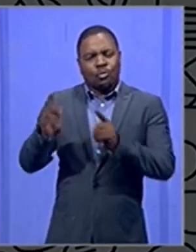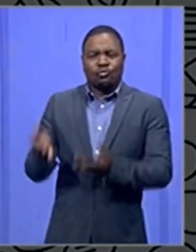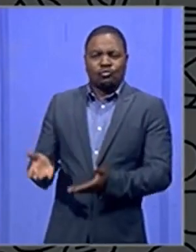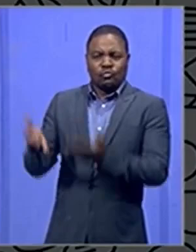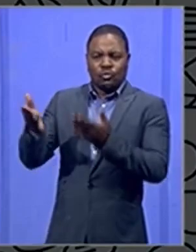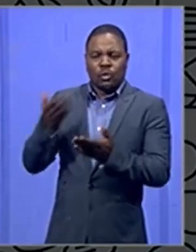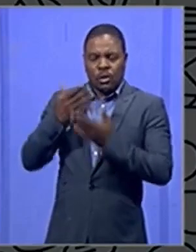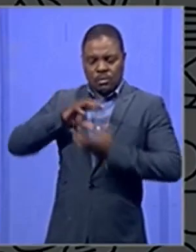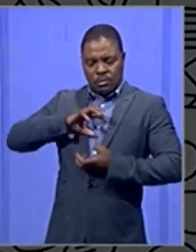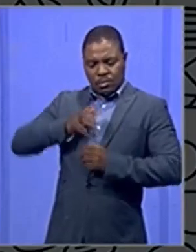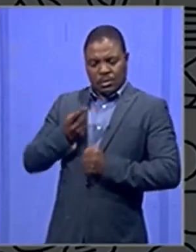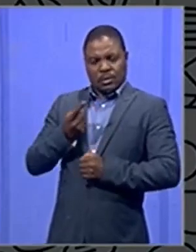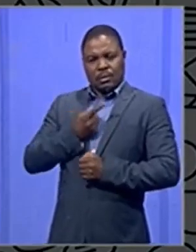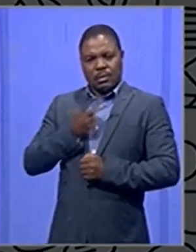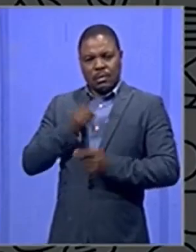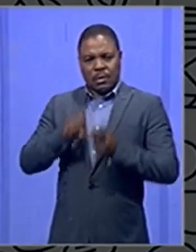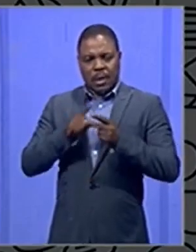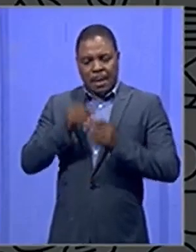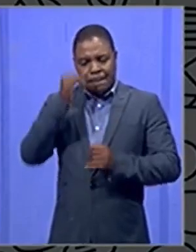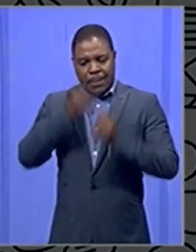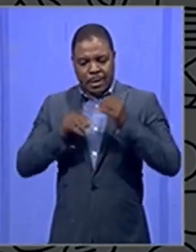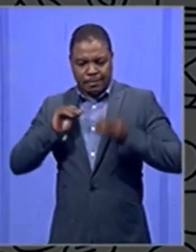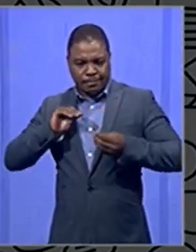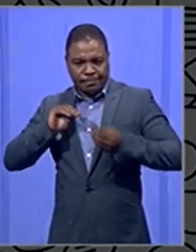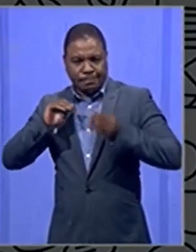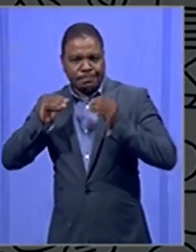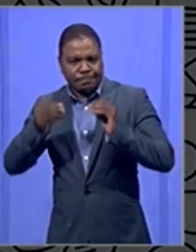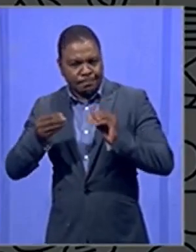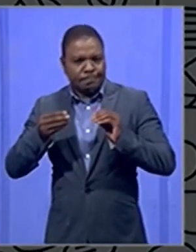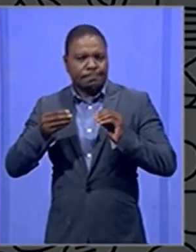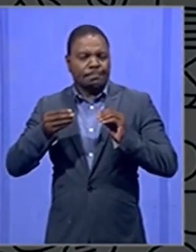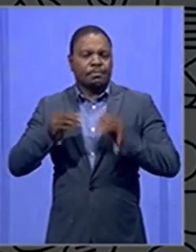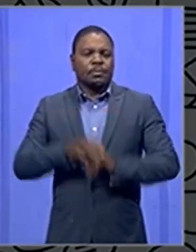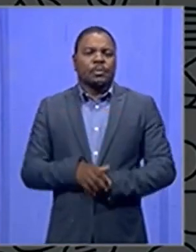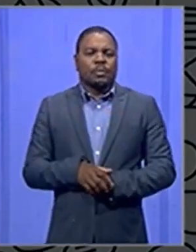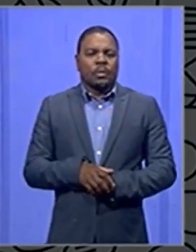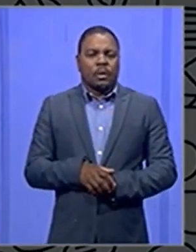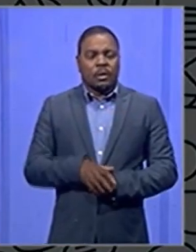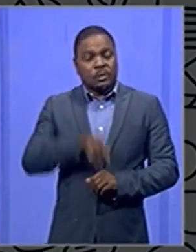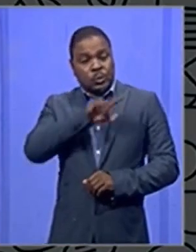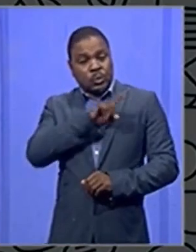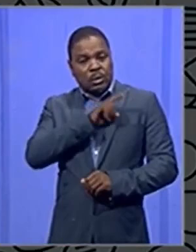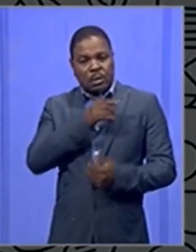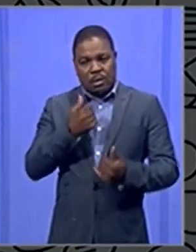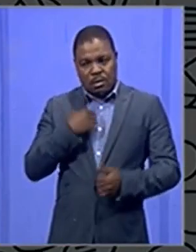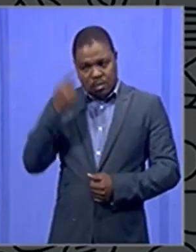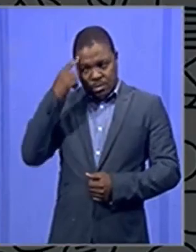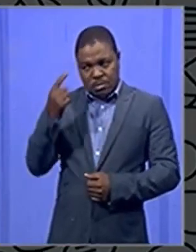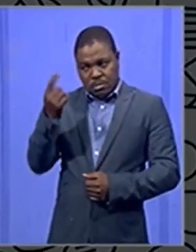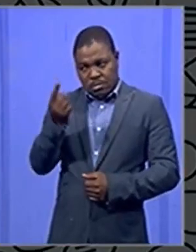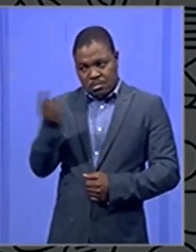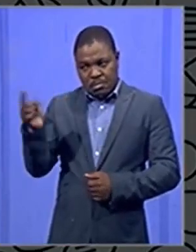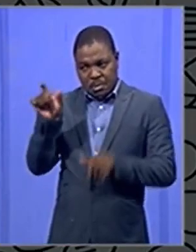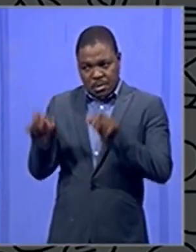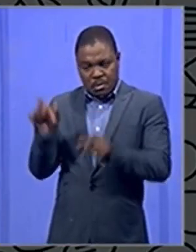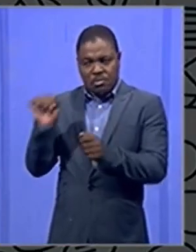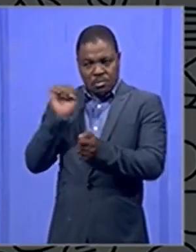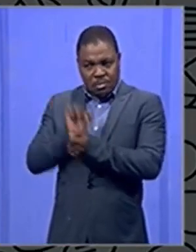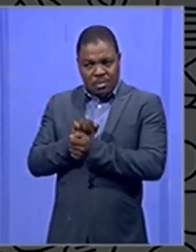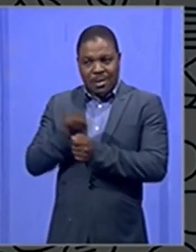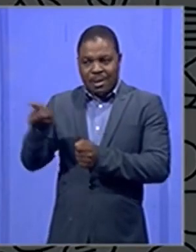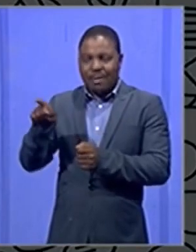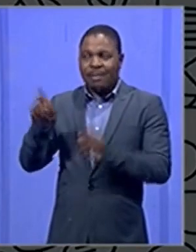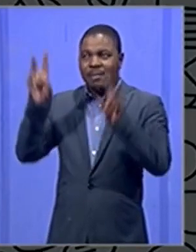ka ipankanya le go bankanya diphoso tsa rona tse re kile ra di etsa ke ka moo ba tshwara ko ba tshwereng teng e bitswa